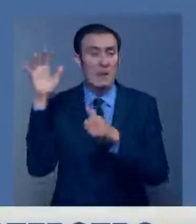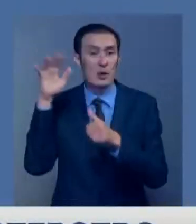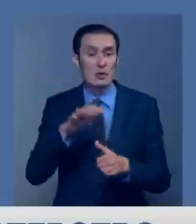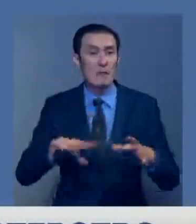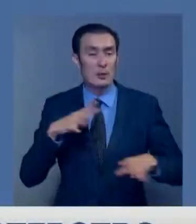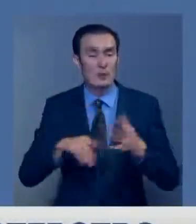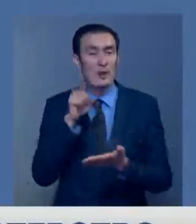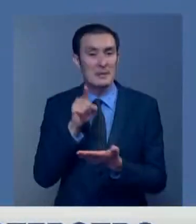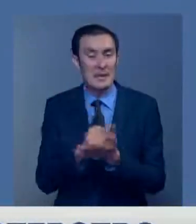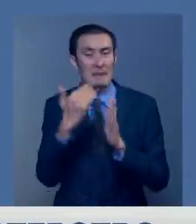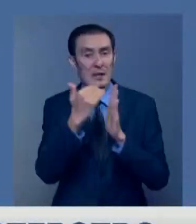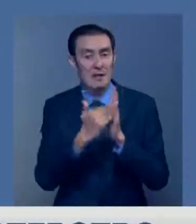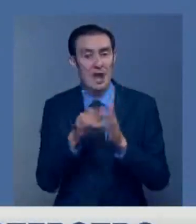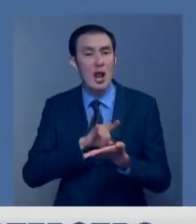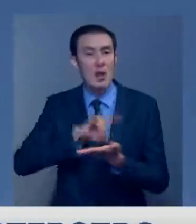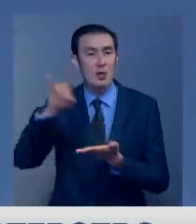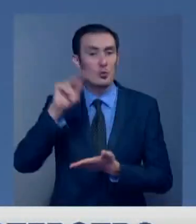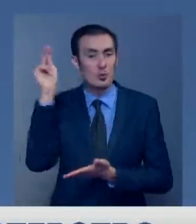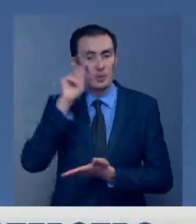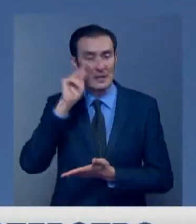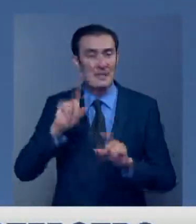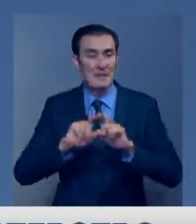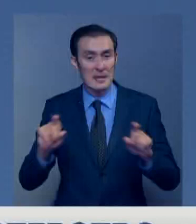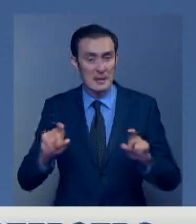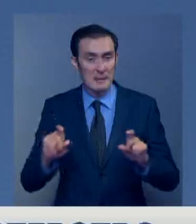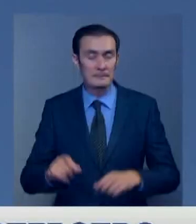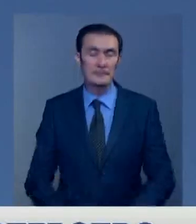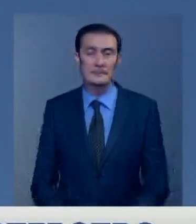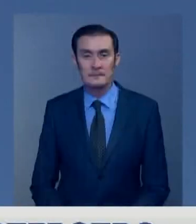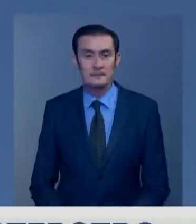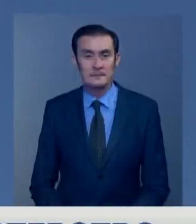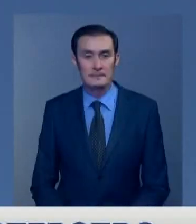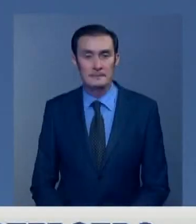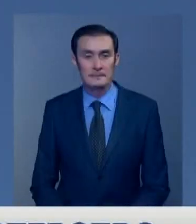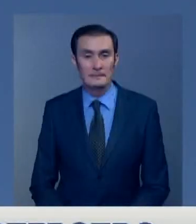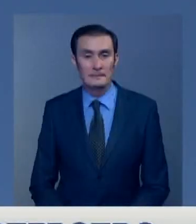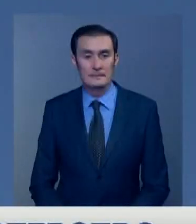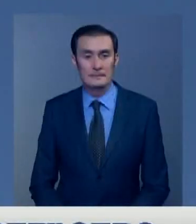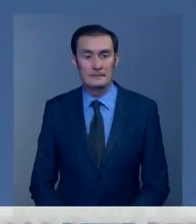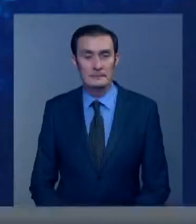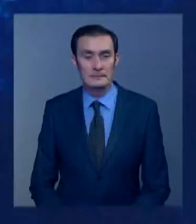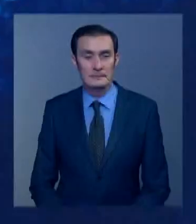подготовка обязательна в программах летных военных учебных заведений. Алина Параджан, Хабар 24.